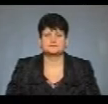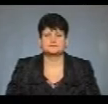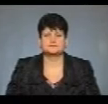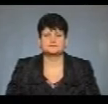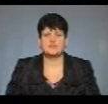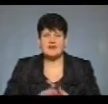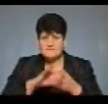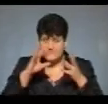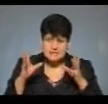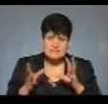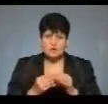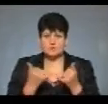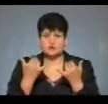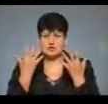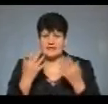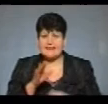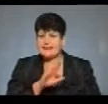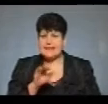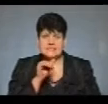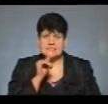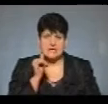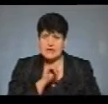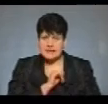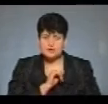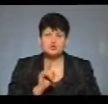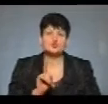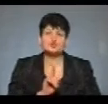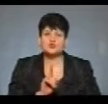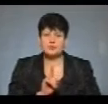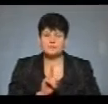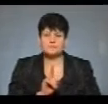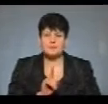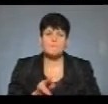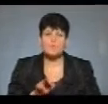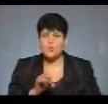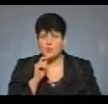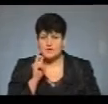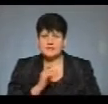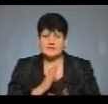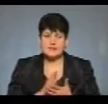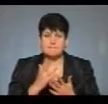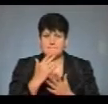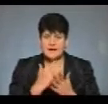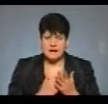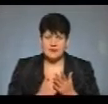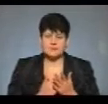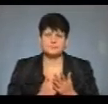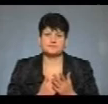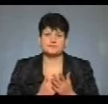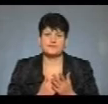В цілому, на сьогоднішній день не секрет, що по Україні відбувається перегляд перспективних планів